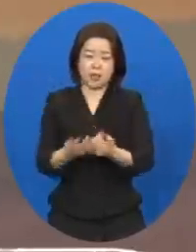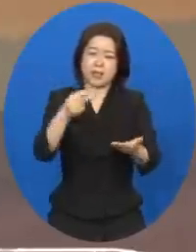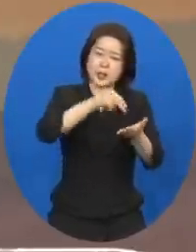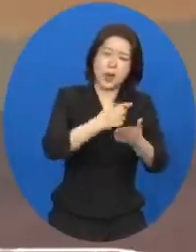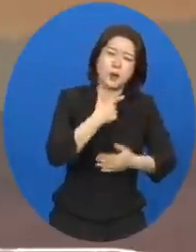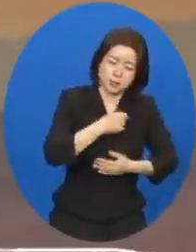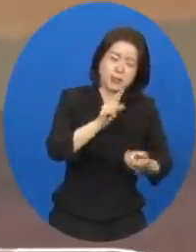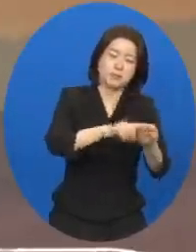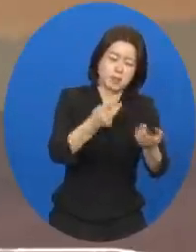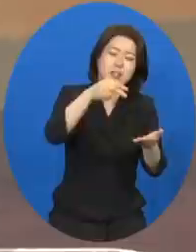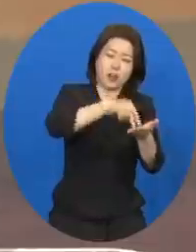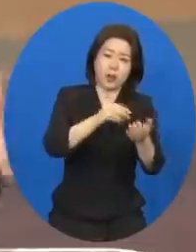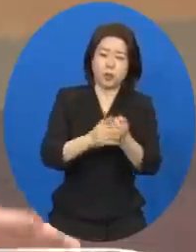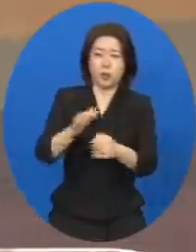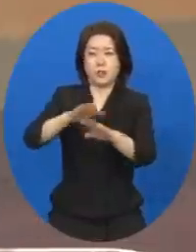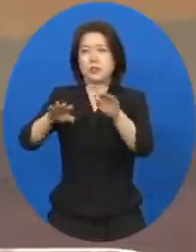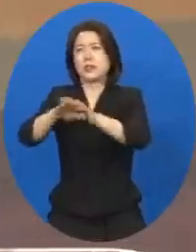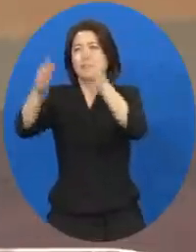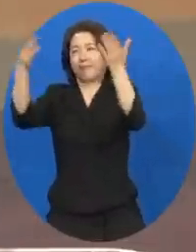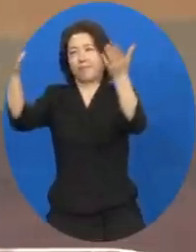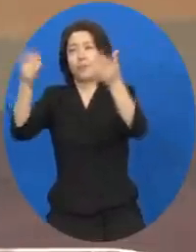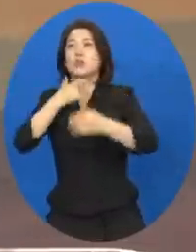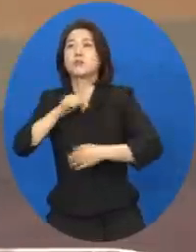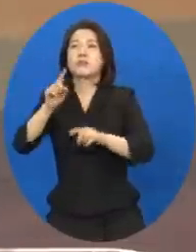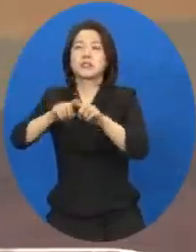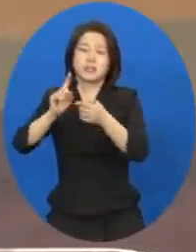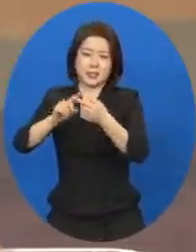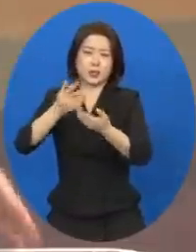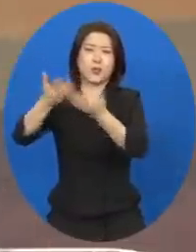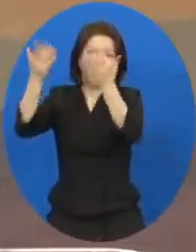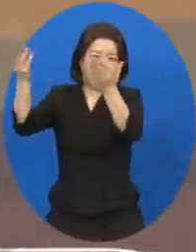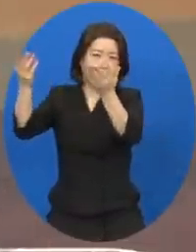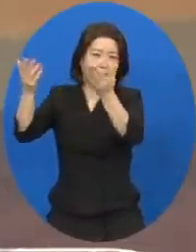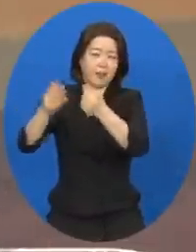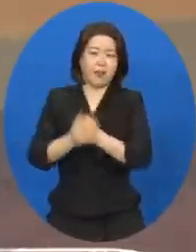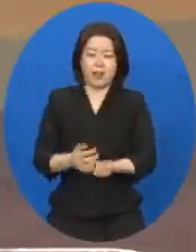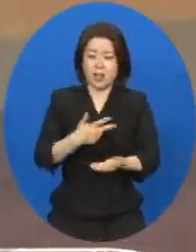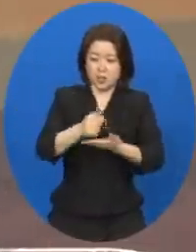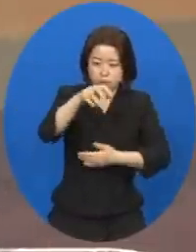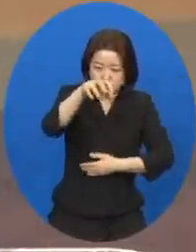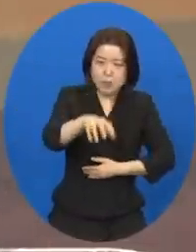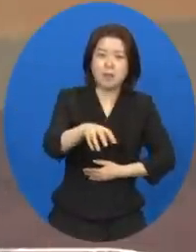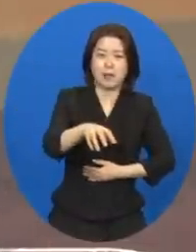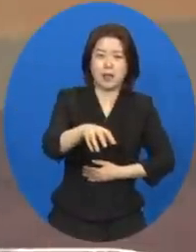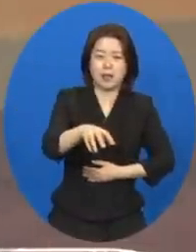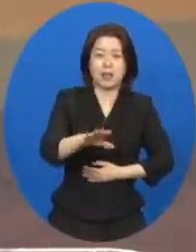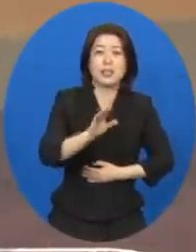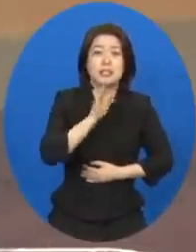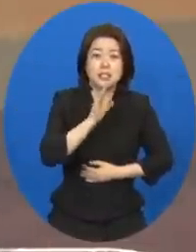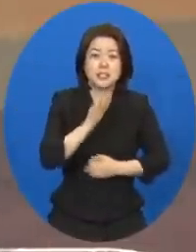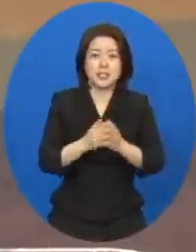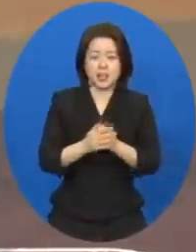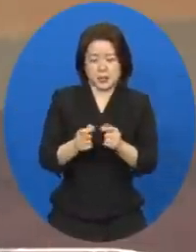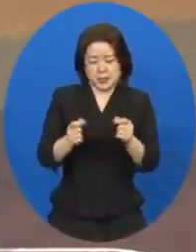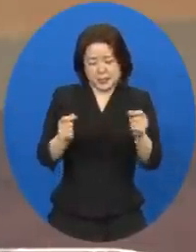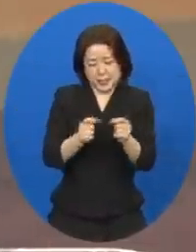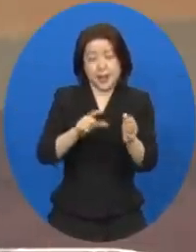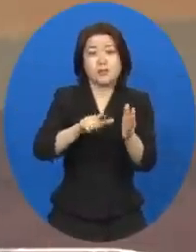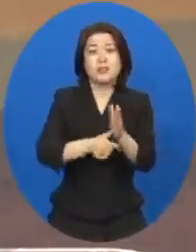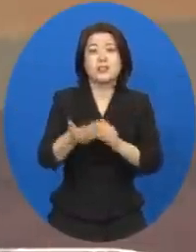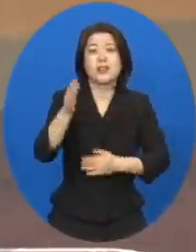분은 일어나고, 손을 들고 싶으면 손을 들고, 주님 앞에 정말 이제 짧은